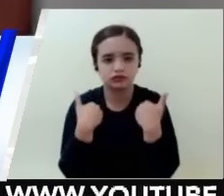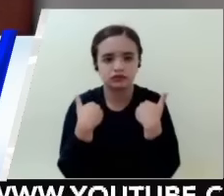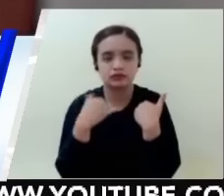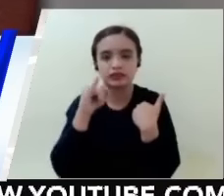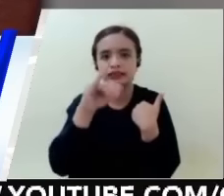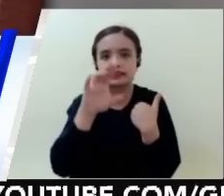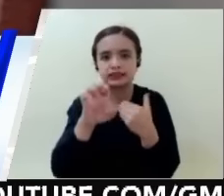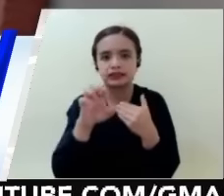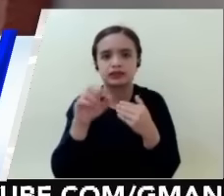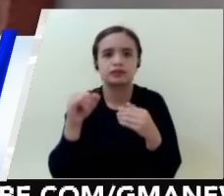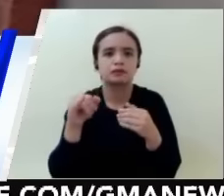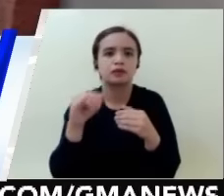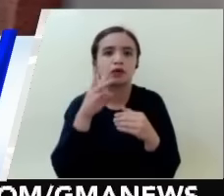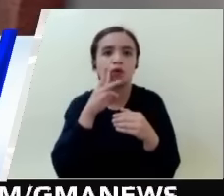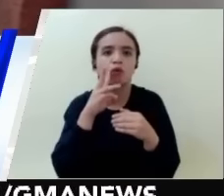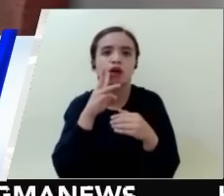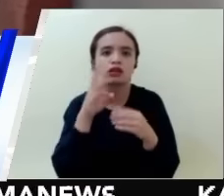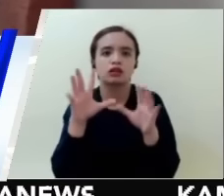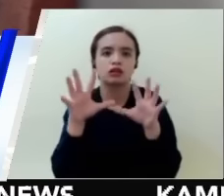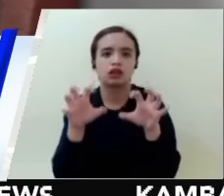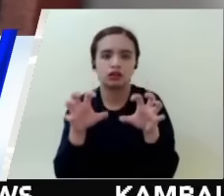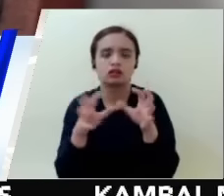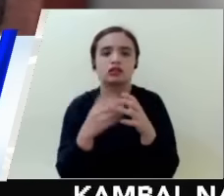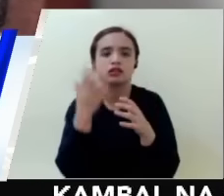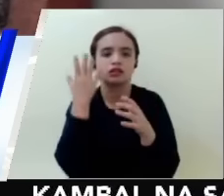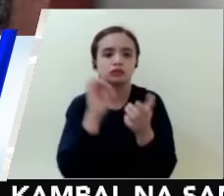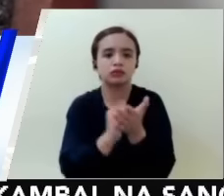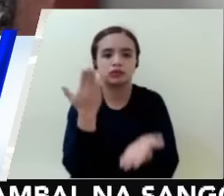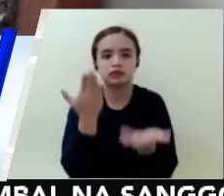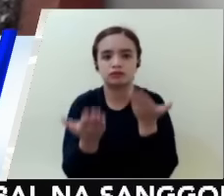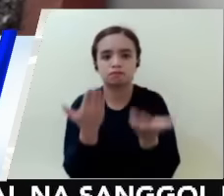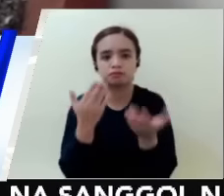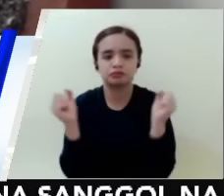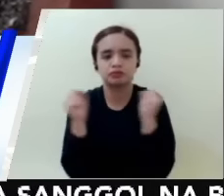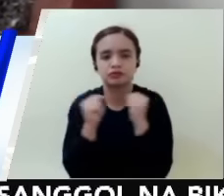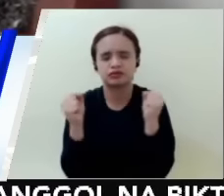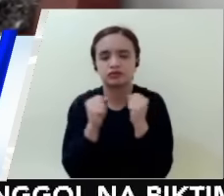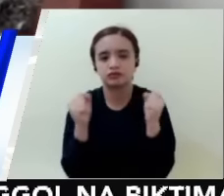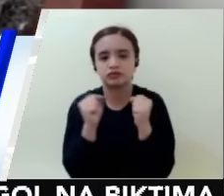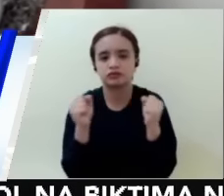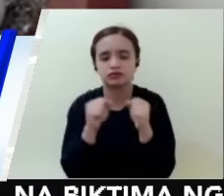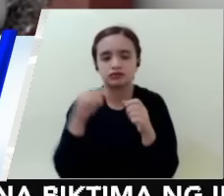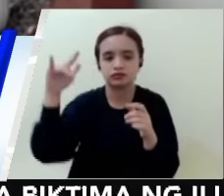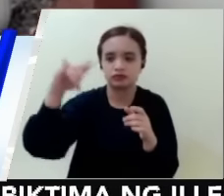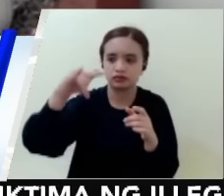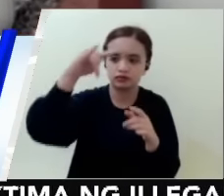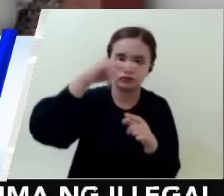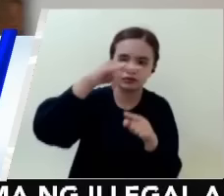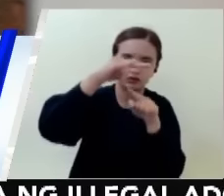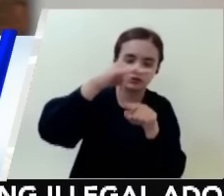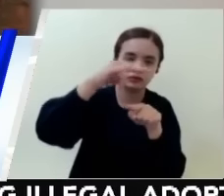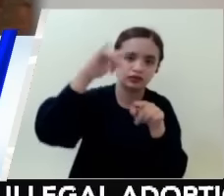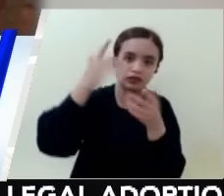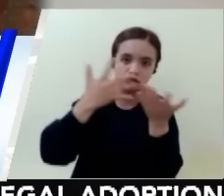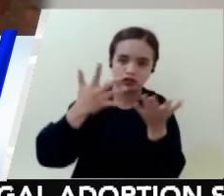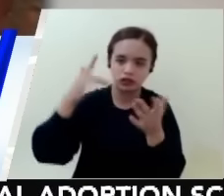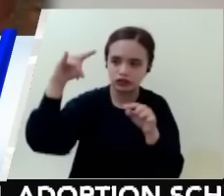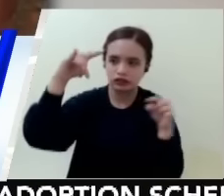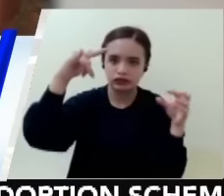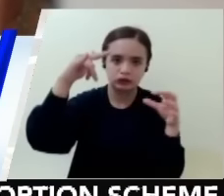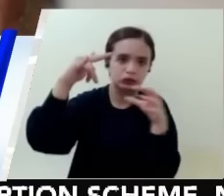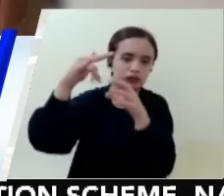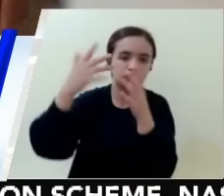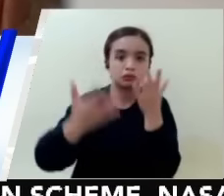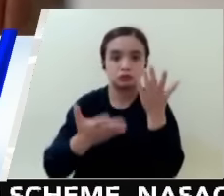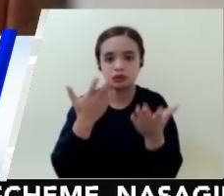May forecast kasi ng icy conditions o matinding lamig sa bahagi ng himpapawid kung saan lumipad ang eroplano. Pwede raw masilip